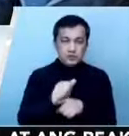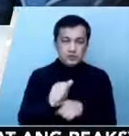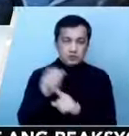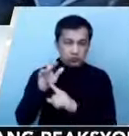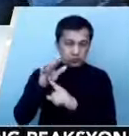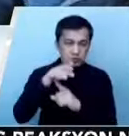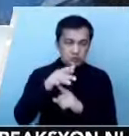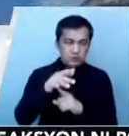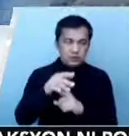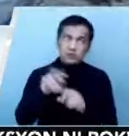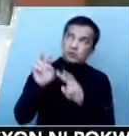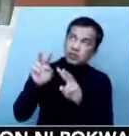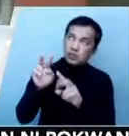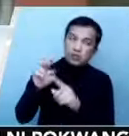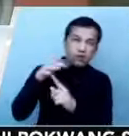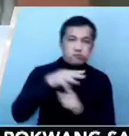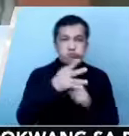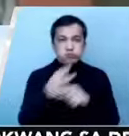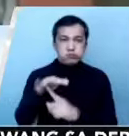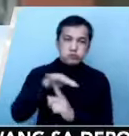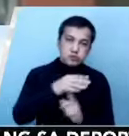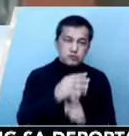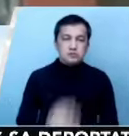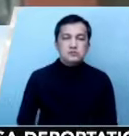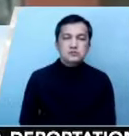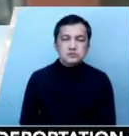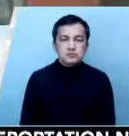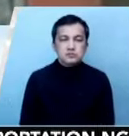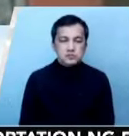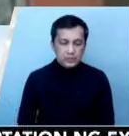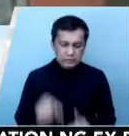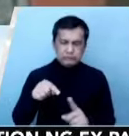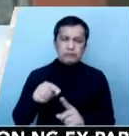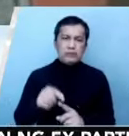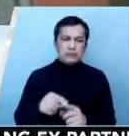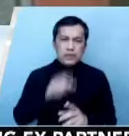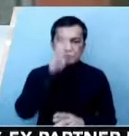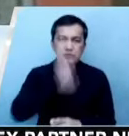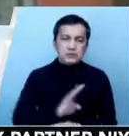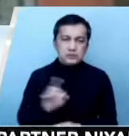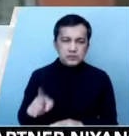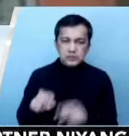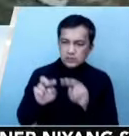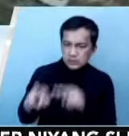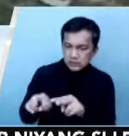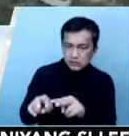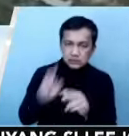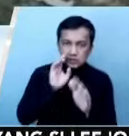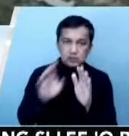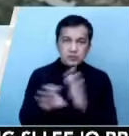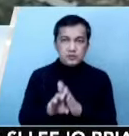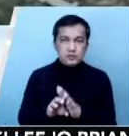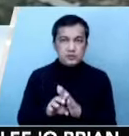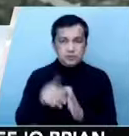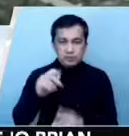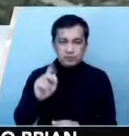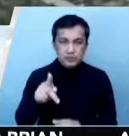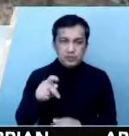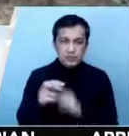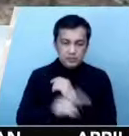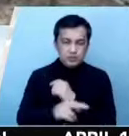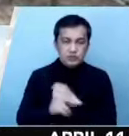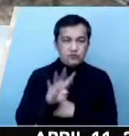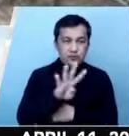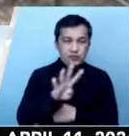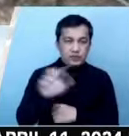namataang paggewang-gewang sa ere. Ang tindi ng pinsala, kita rin sa mga litrato mula sa PNP Region 4A.